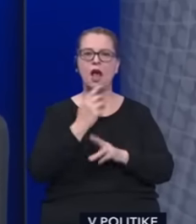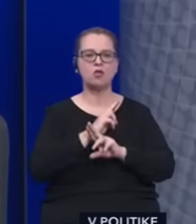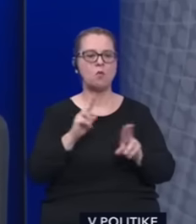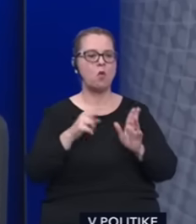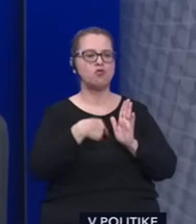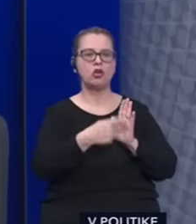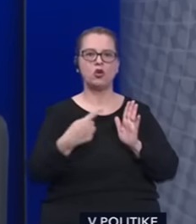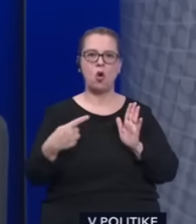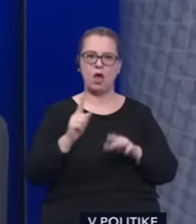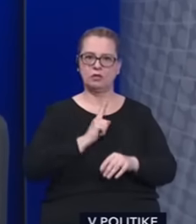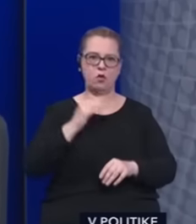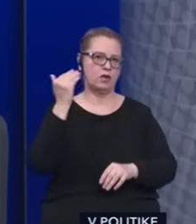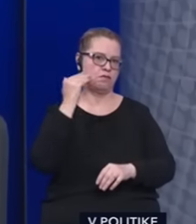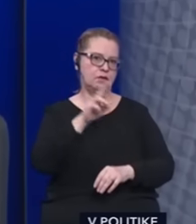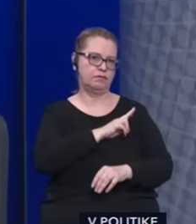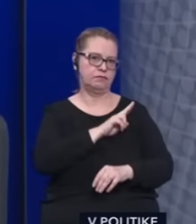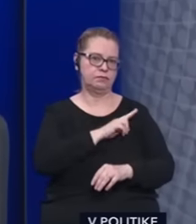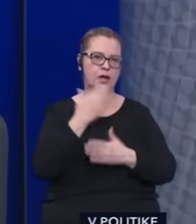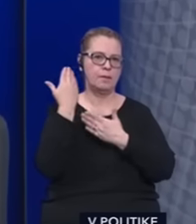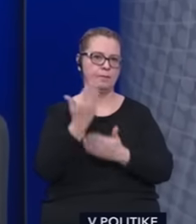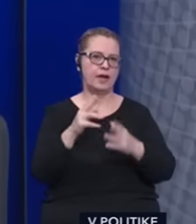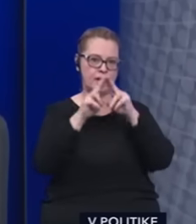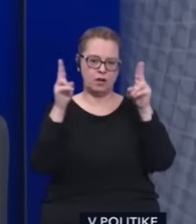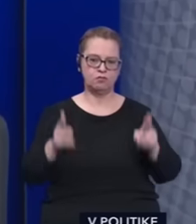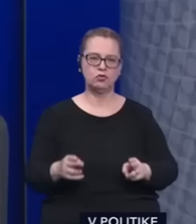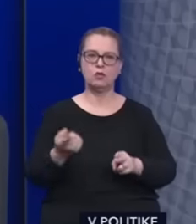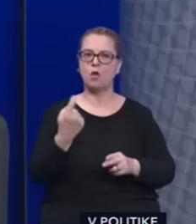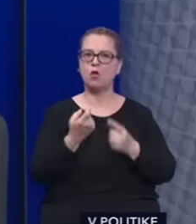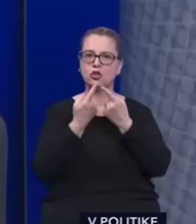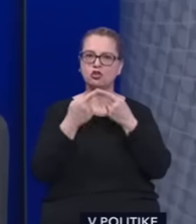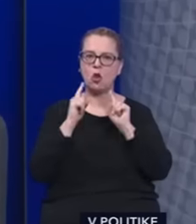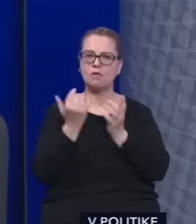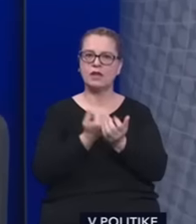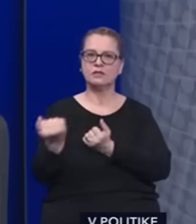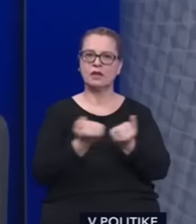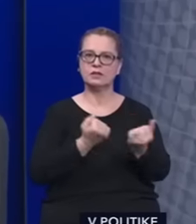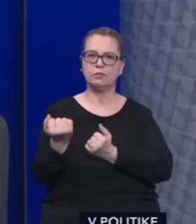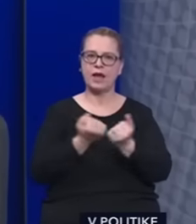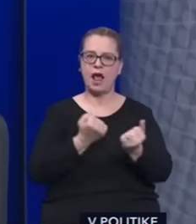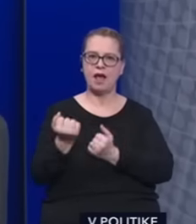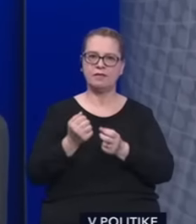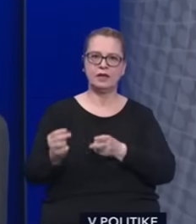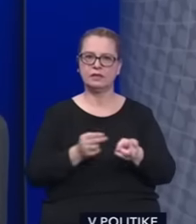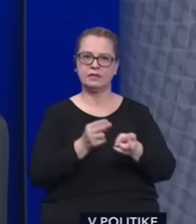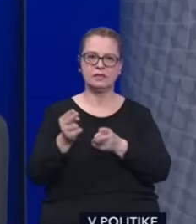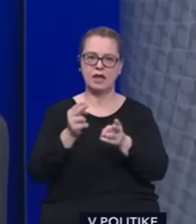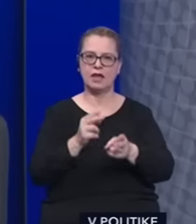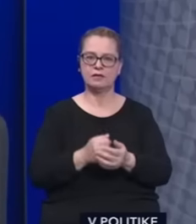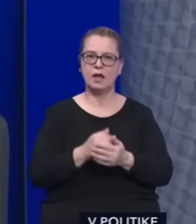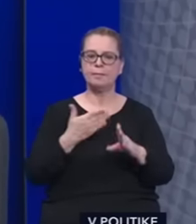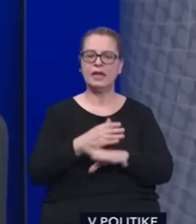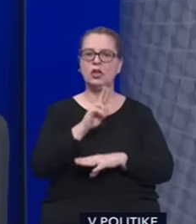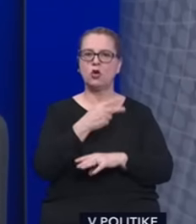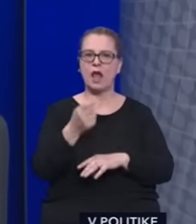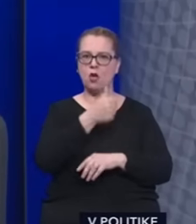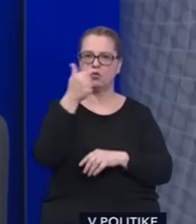frajerke prenajať budovu od Slovenskej správy ciest? 1 000 000 eur ročne svojej frajerke, ktorá vlastní